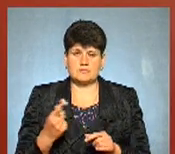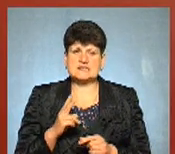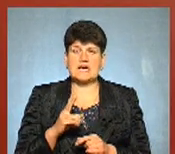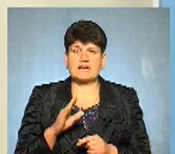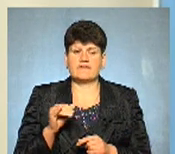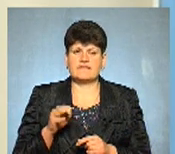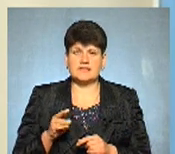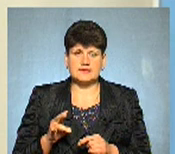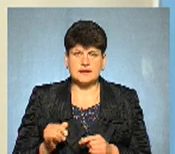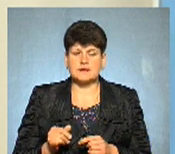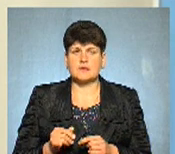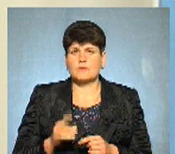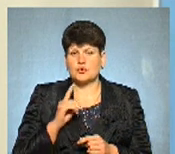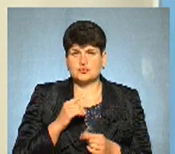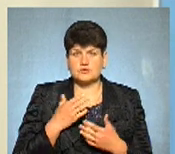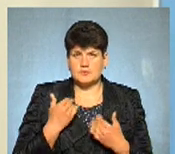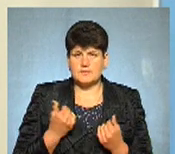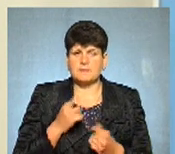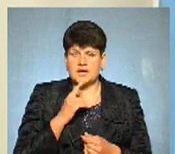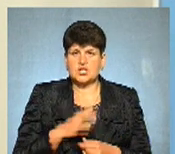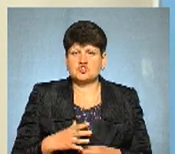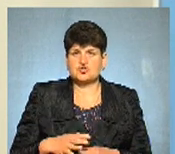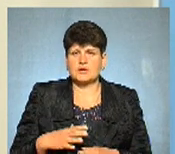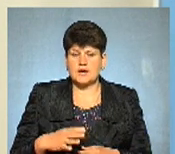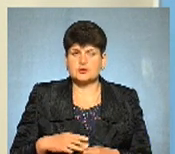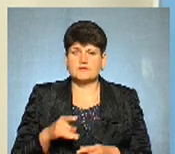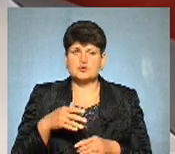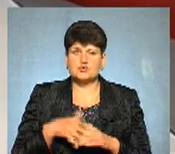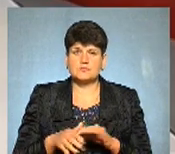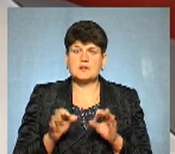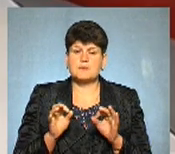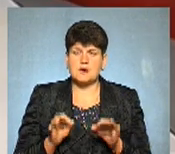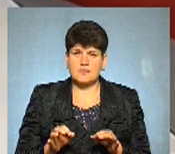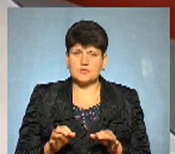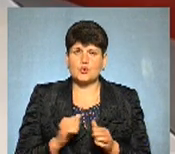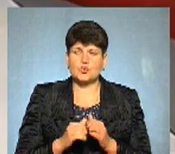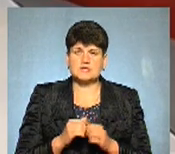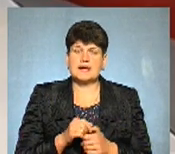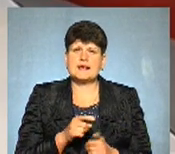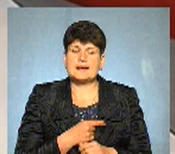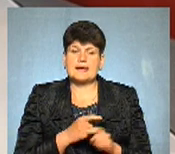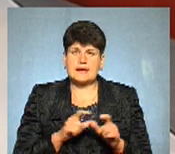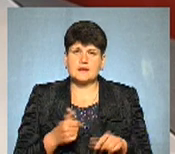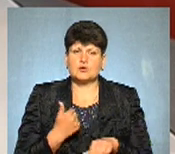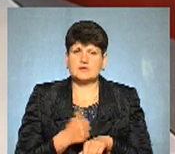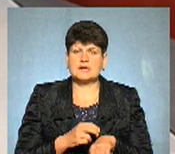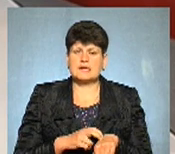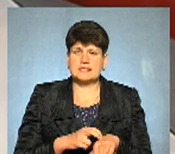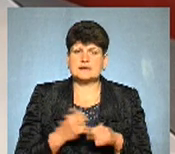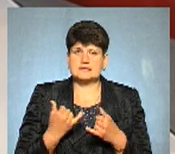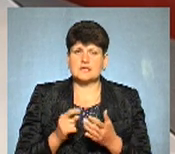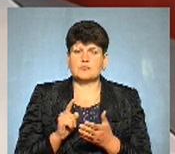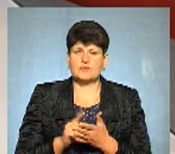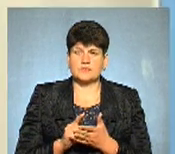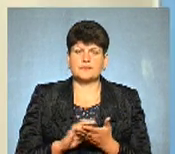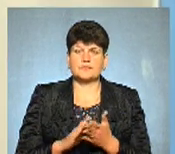ще не йдеться. За квітень, відповідно, ми чекаємо. І от за квітень, щоб ви зрозуміли правильно, кожна лікарня, кожен головний лікар повинен зараз